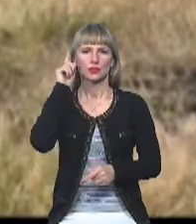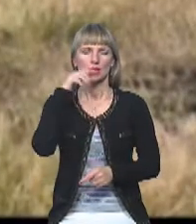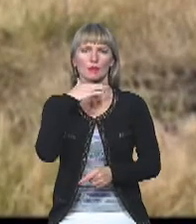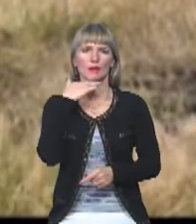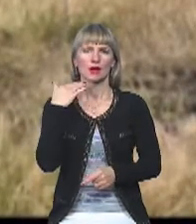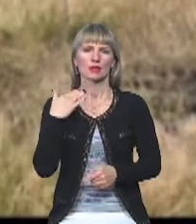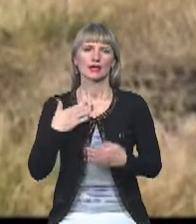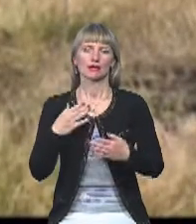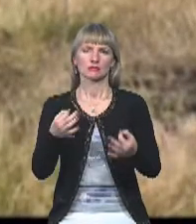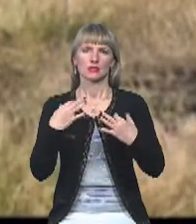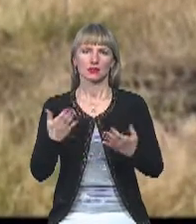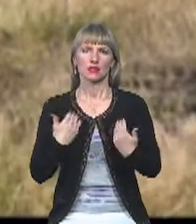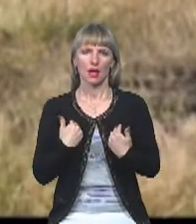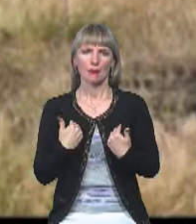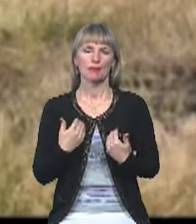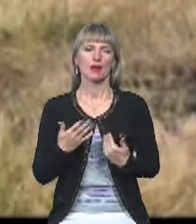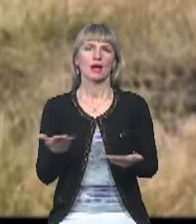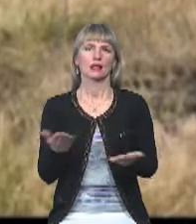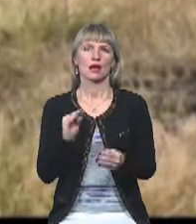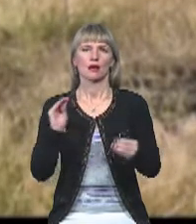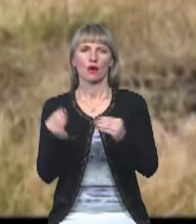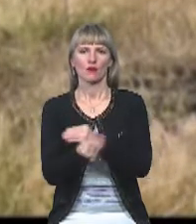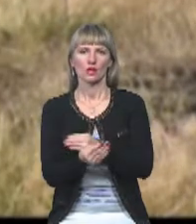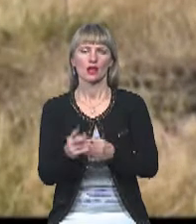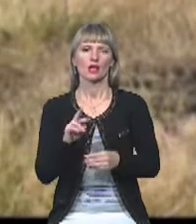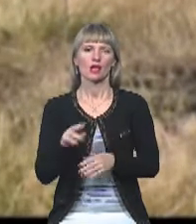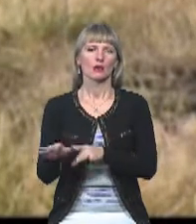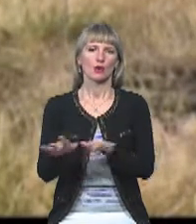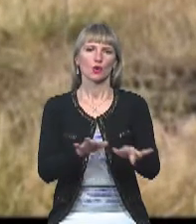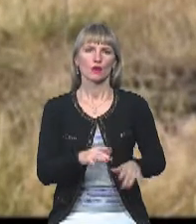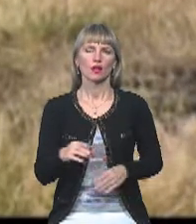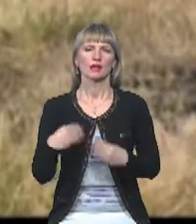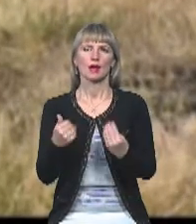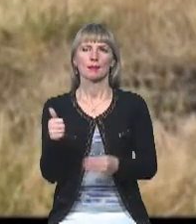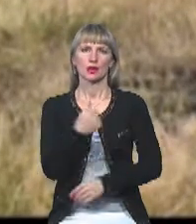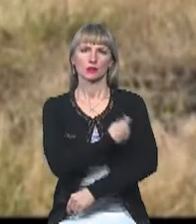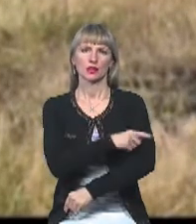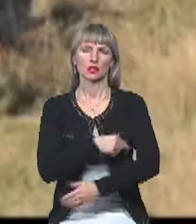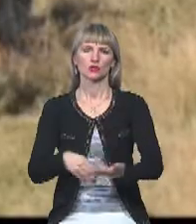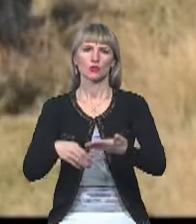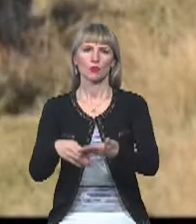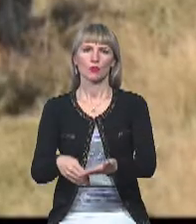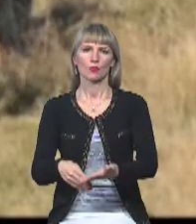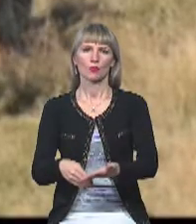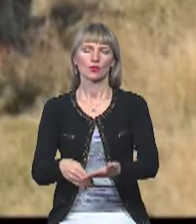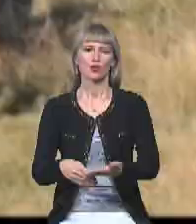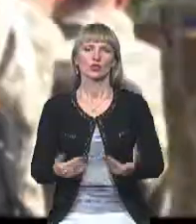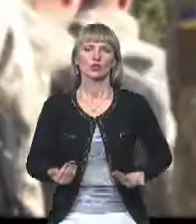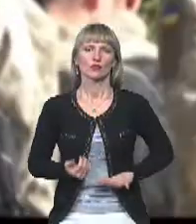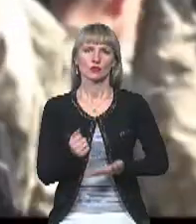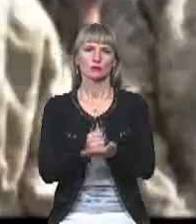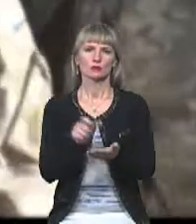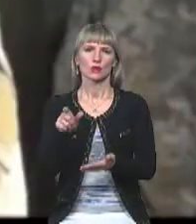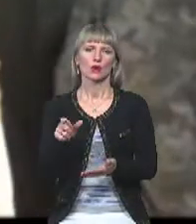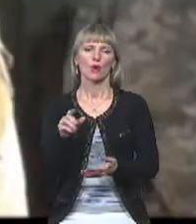досвідом, діляться з нами, як ховатися, як пересуватися, як надавати першу медичну допомогу. Живуть резервісти у